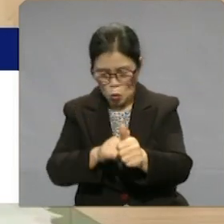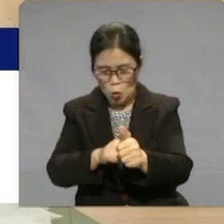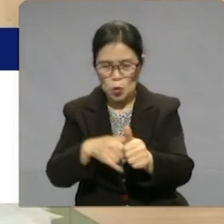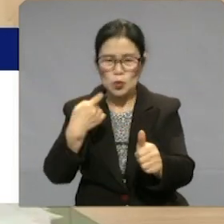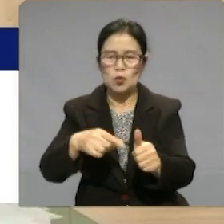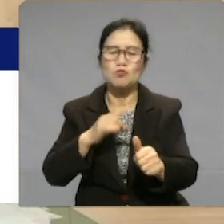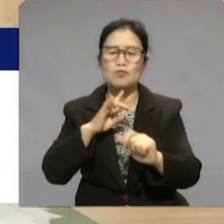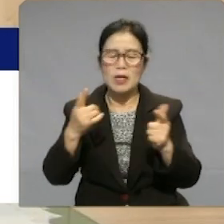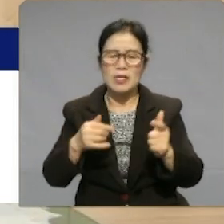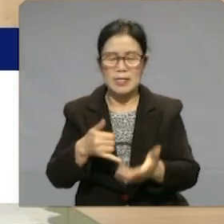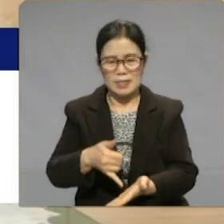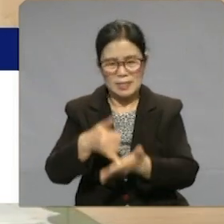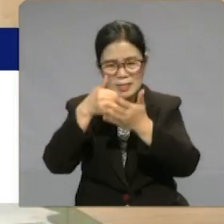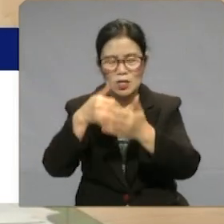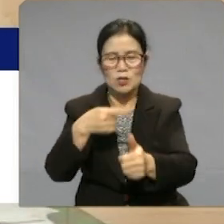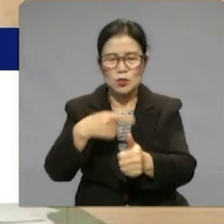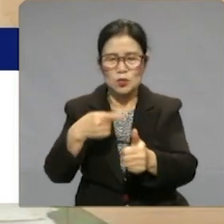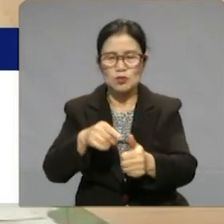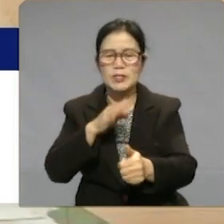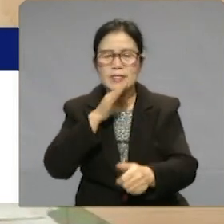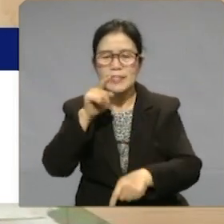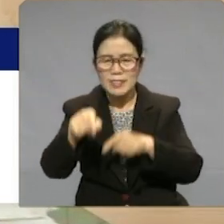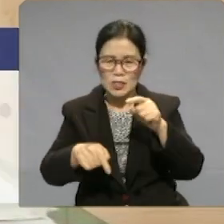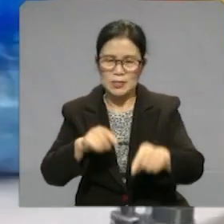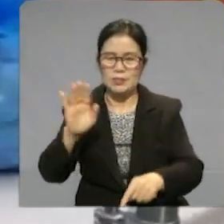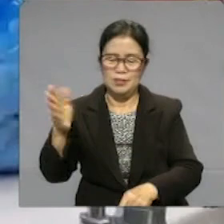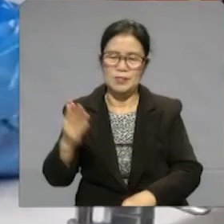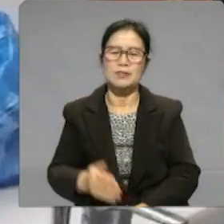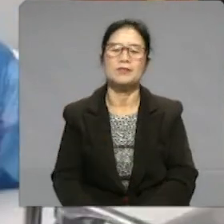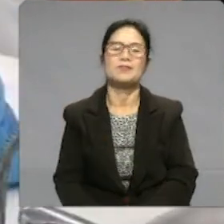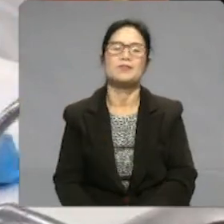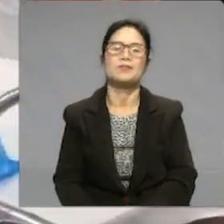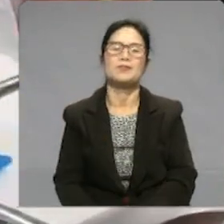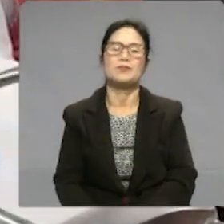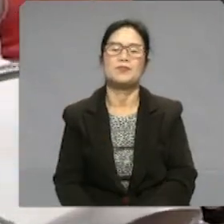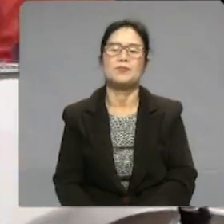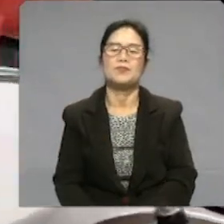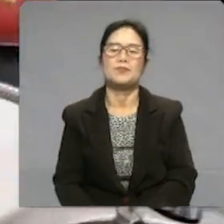물론 인성교육을 실천하게 되었습니다.